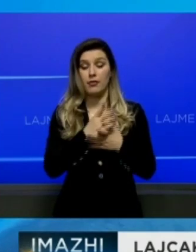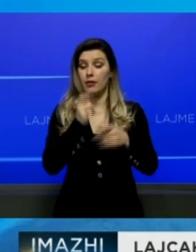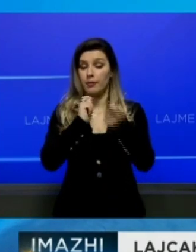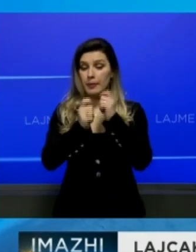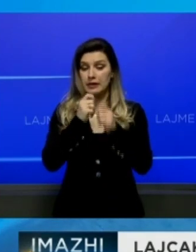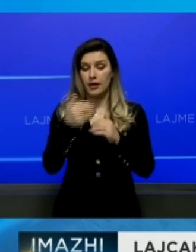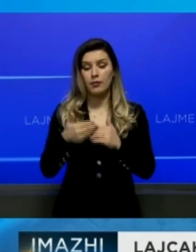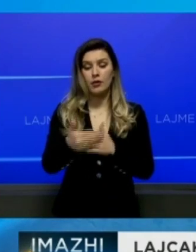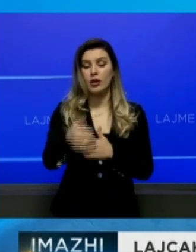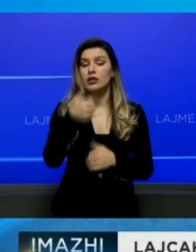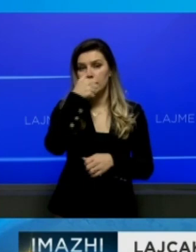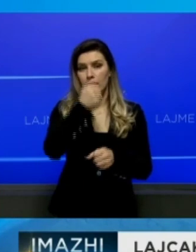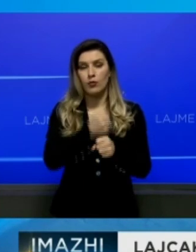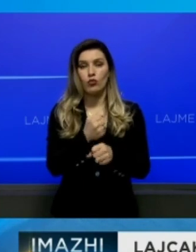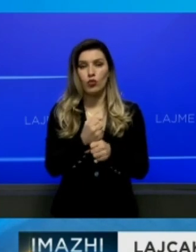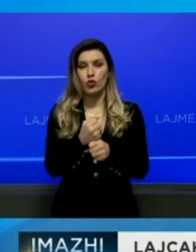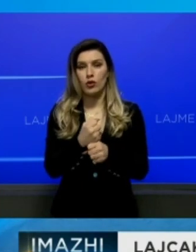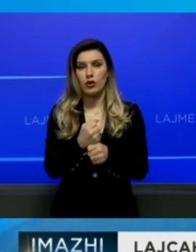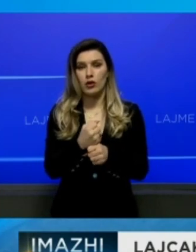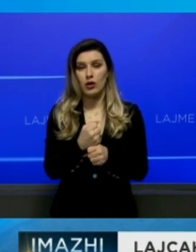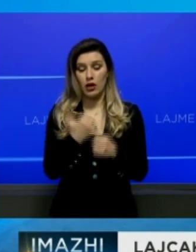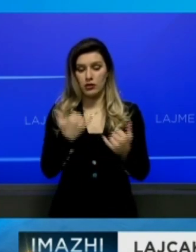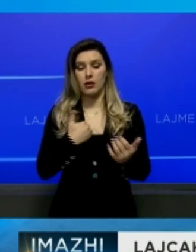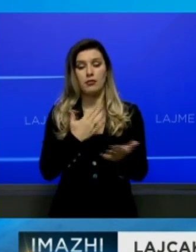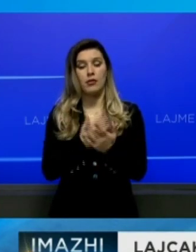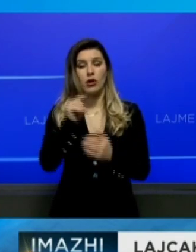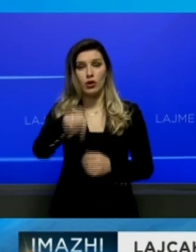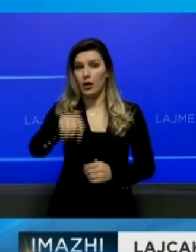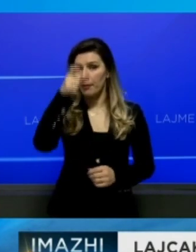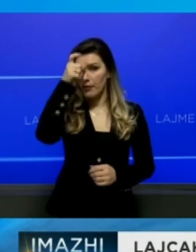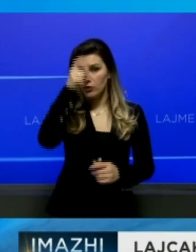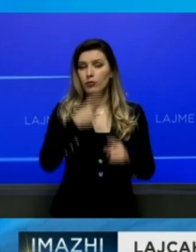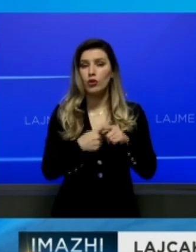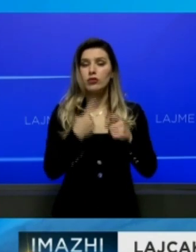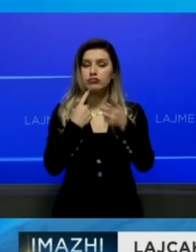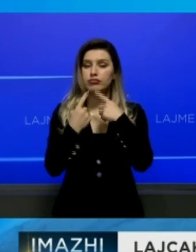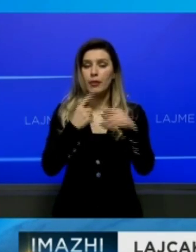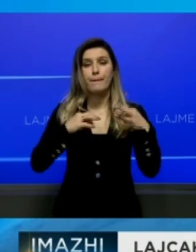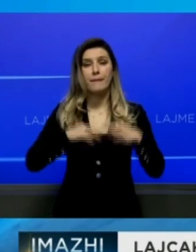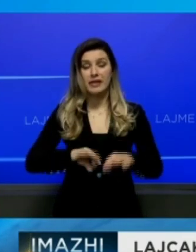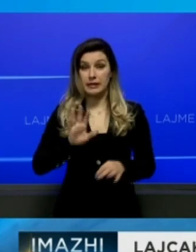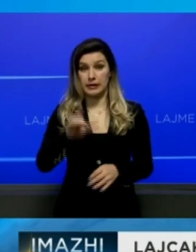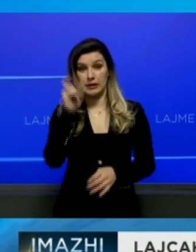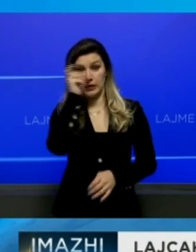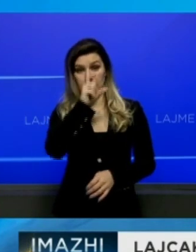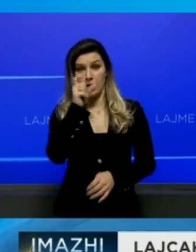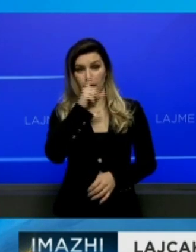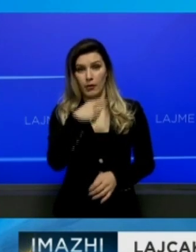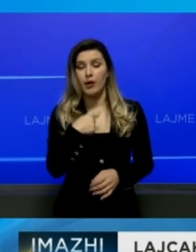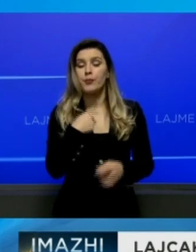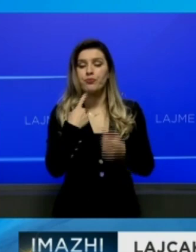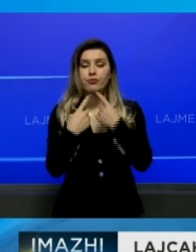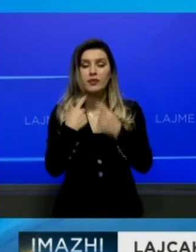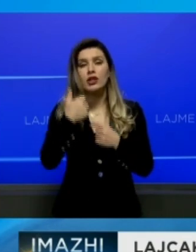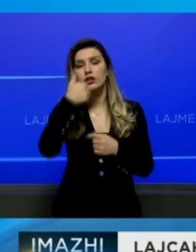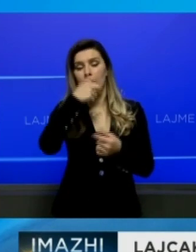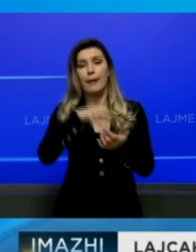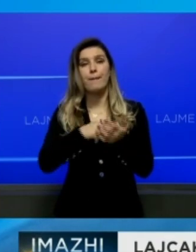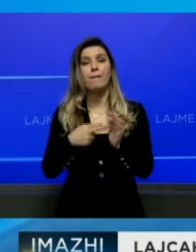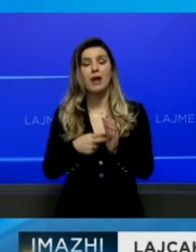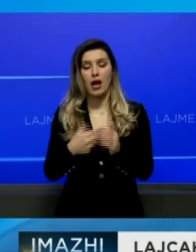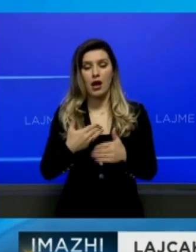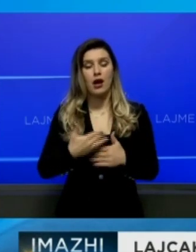në dialog. Sot në Beograd po ata një diskutim me presidentin Aleksandar Vučić për çështjet aktualisht në agjendë dhe për